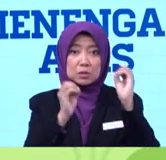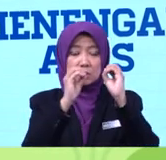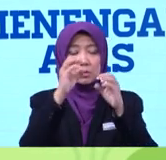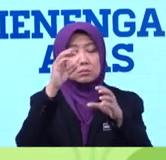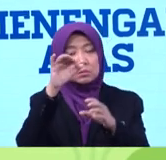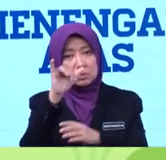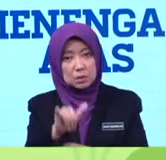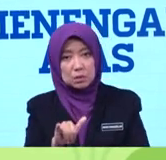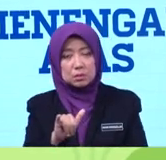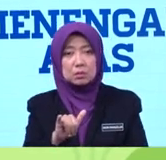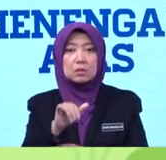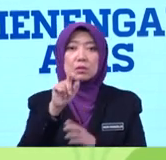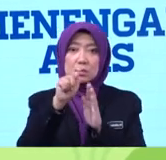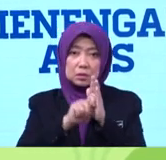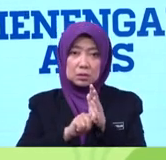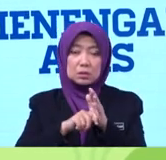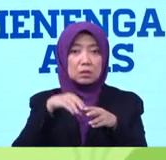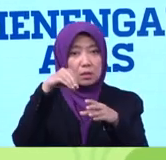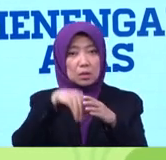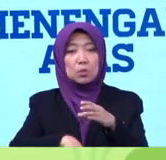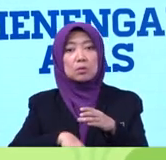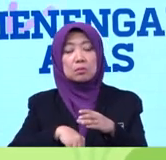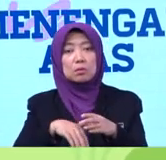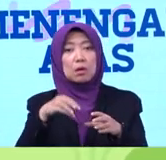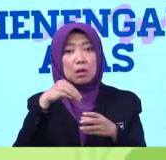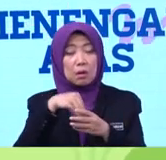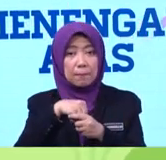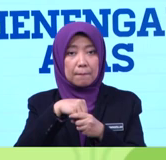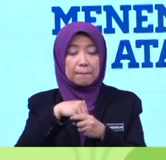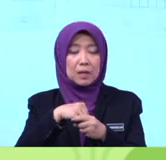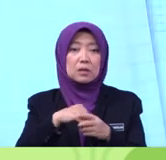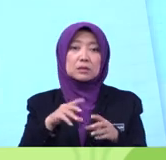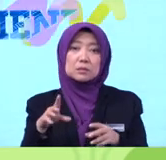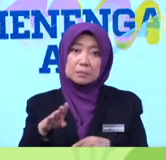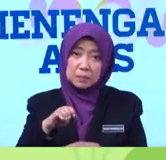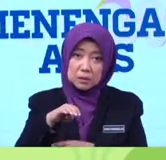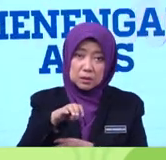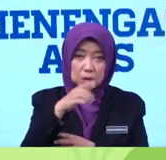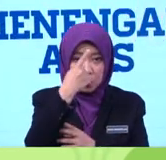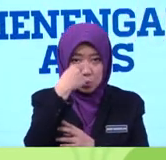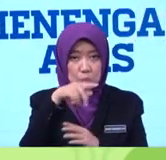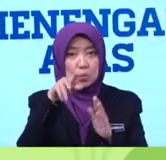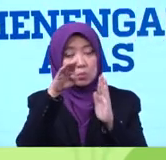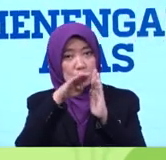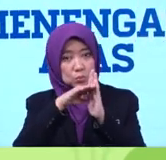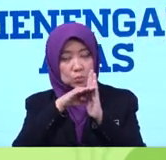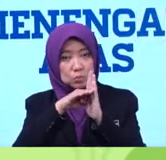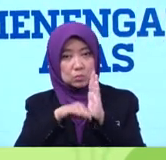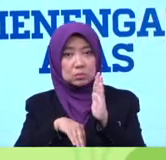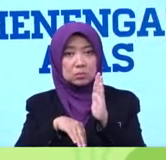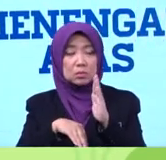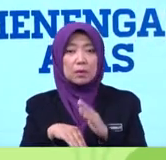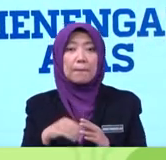yang diperlukan oleh mikroorganisme seperti bakteria untuk menguraikan bahan